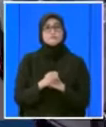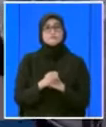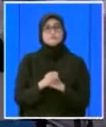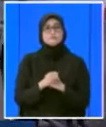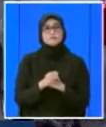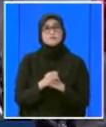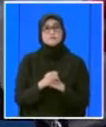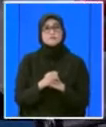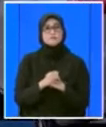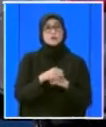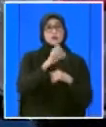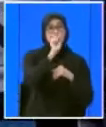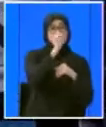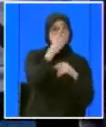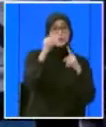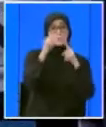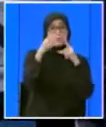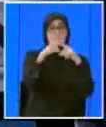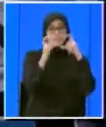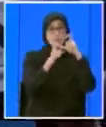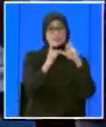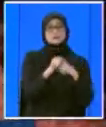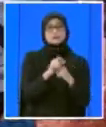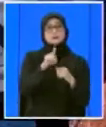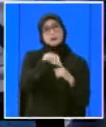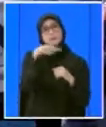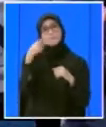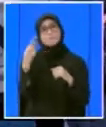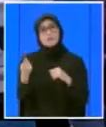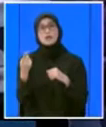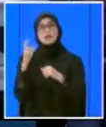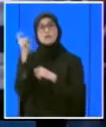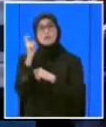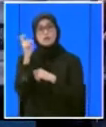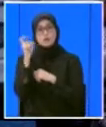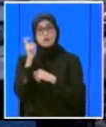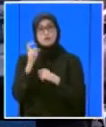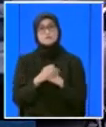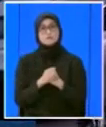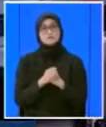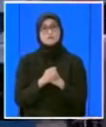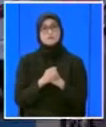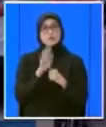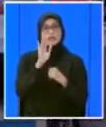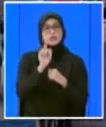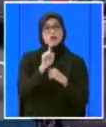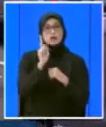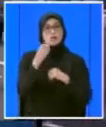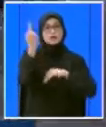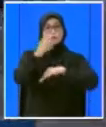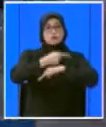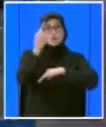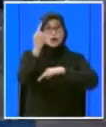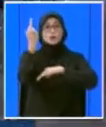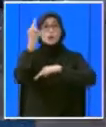dan juga ke kawasan Puncak Pas yang ada di sekitaran Puncak Bogor, Jawa Barat. Dan nantinya akan diberlakukan sistem buka tutup, yakni